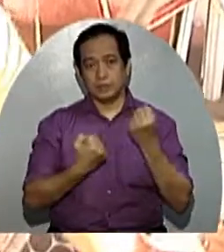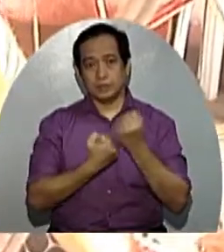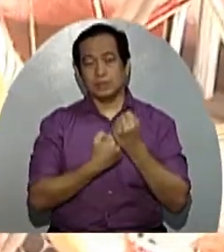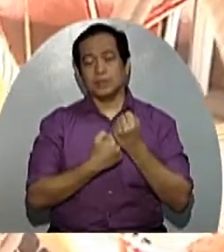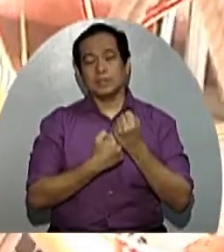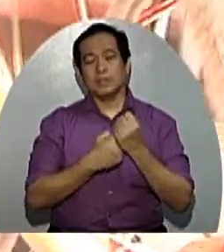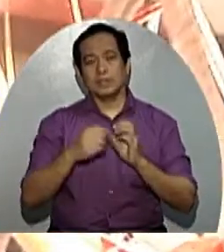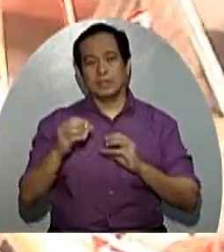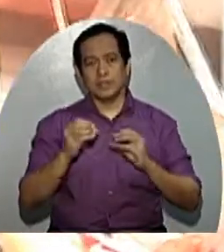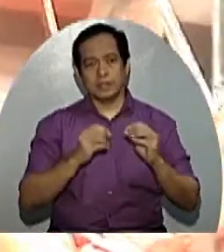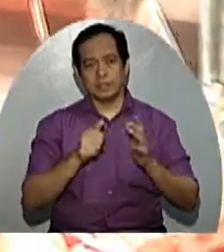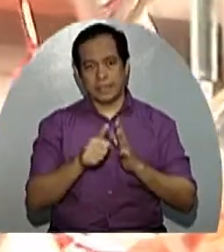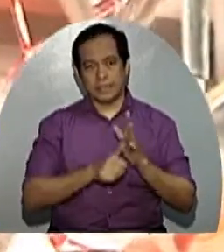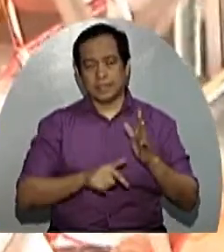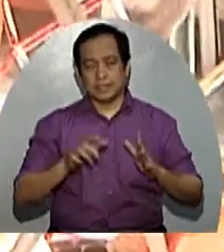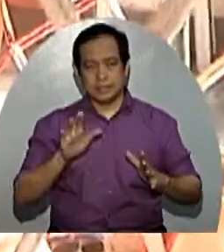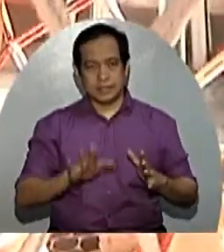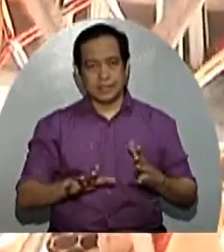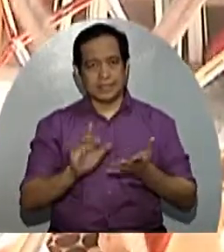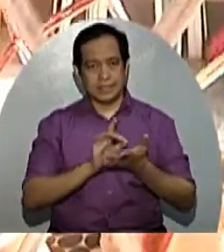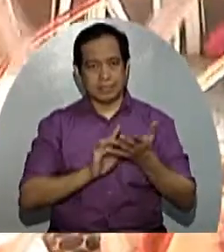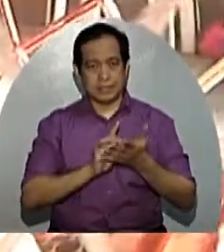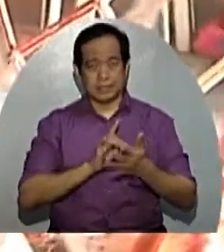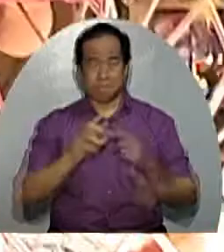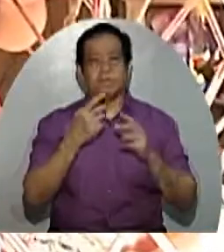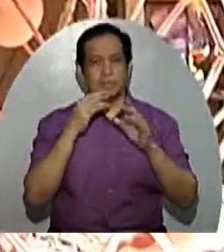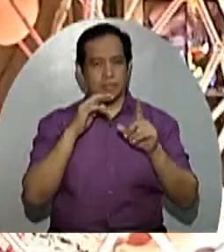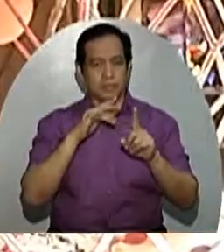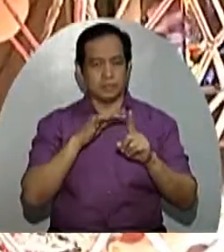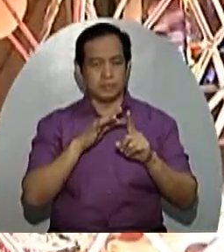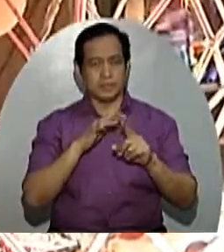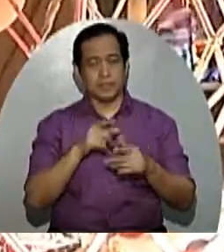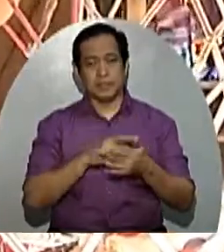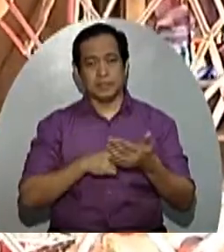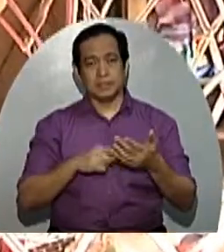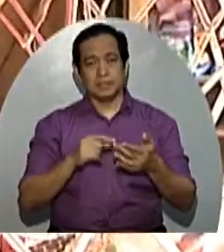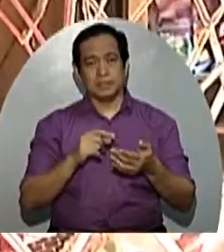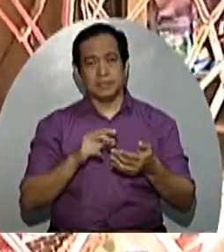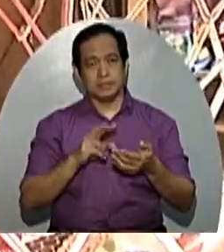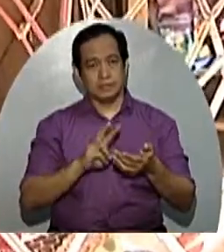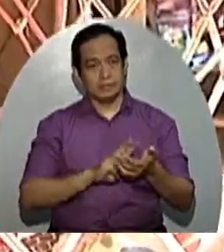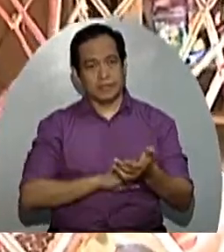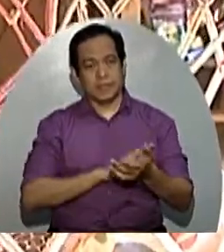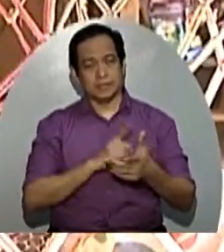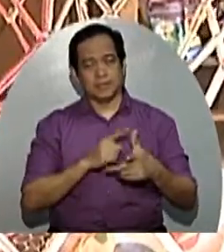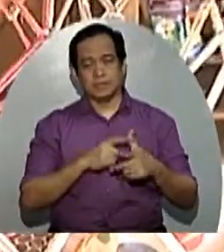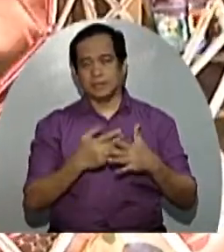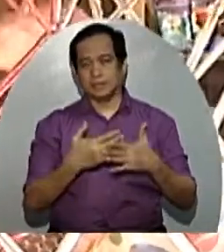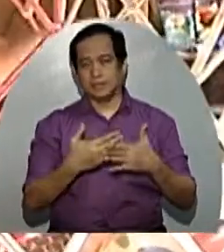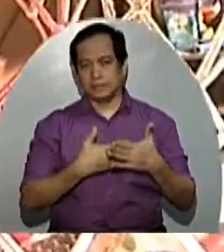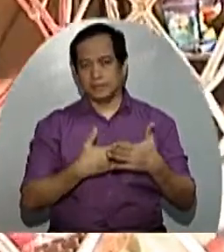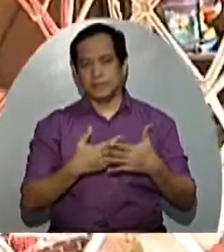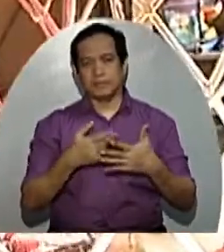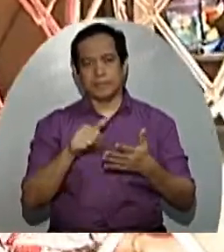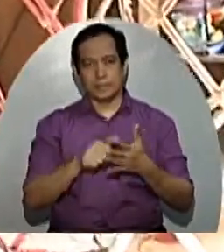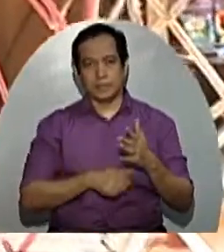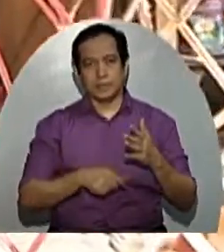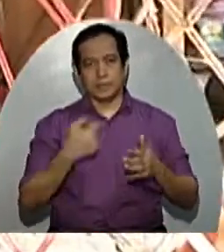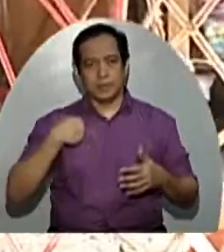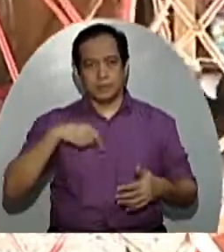ang operasyon ng anak at mga gamot na kakailanganin. Bago po siya operahan ulit, kailangan po namin